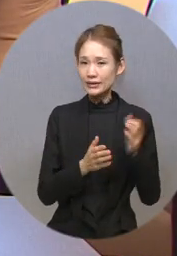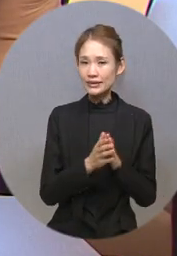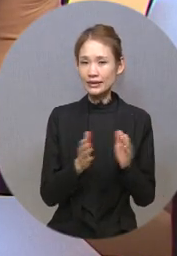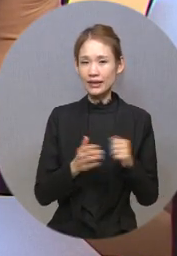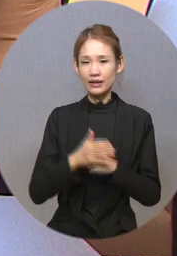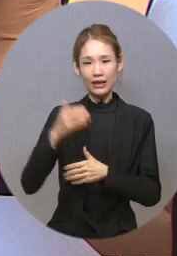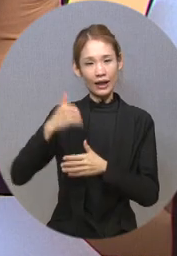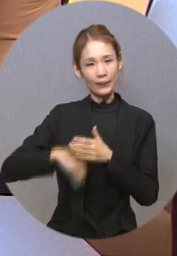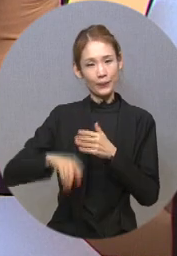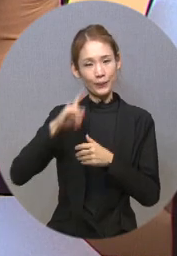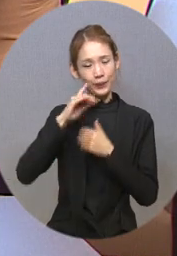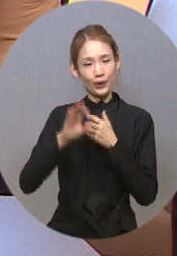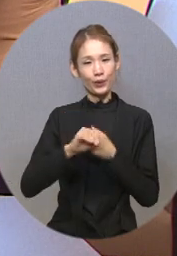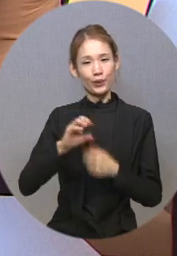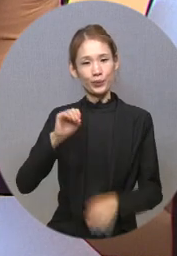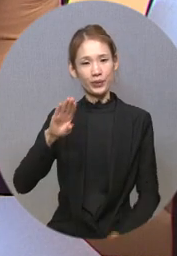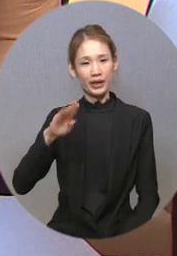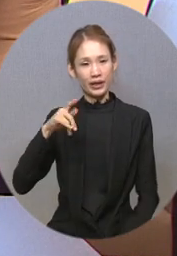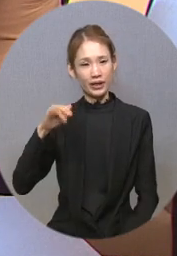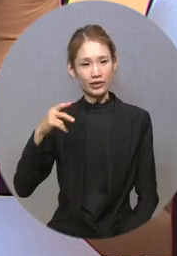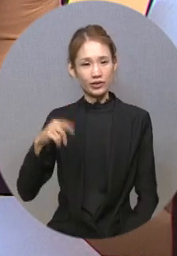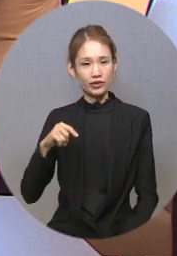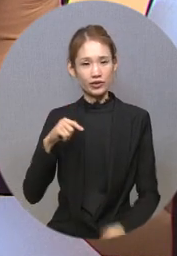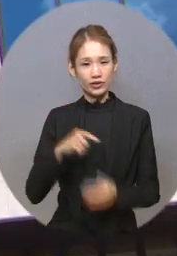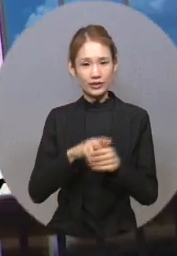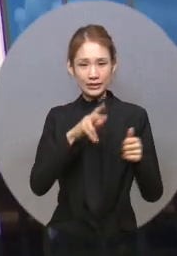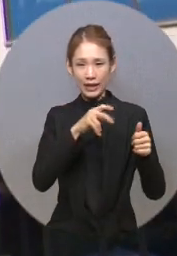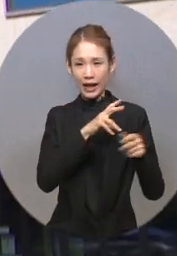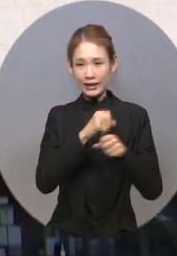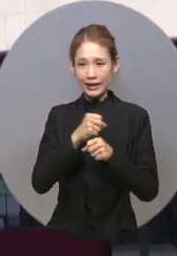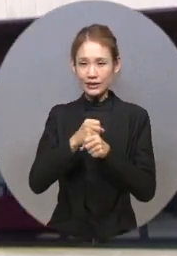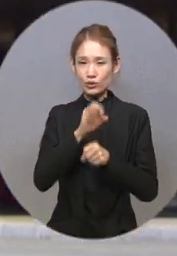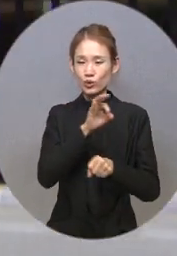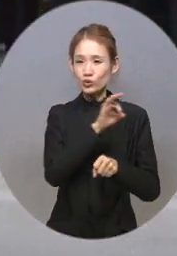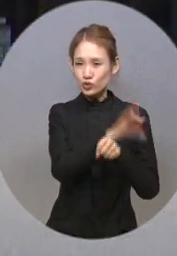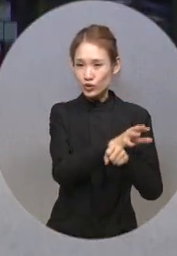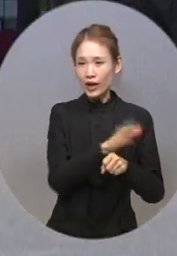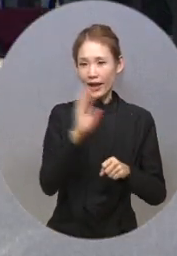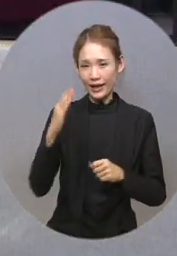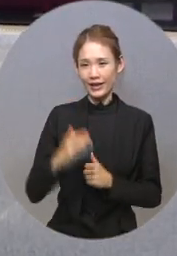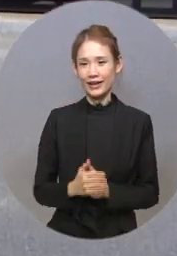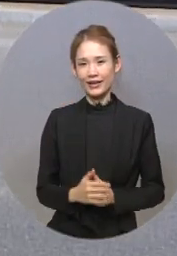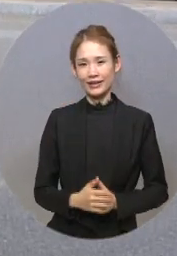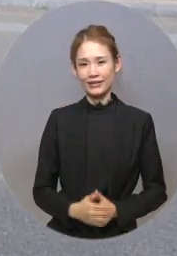해, 오, 오비나 해저도 갔다. 제작진한테 돈 주고 사야 돼.